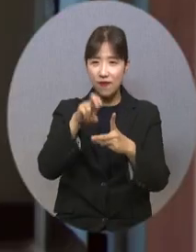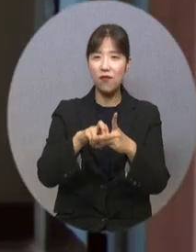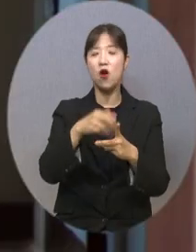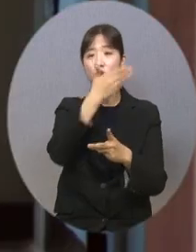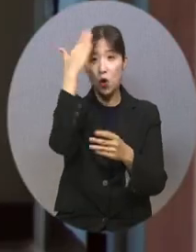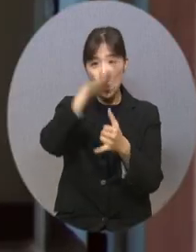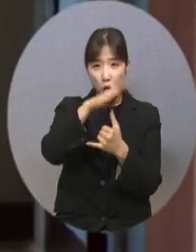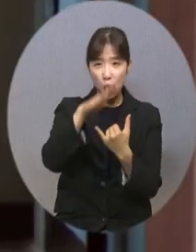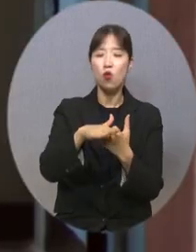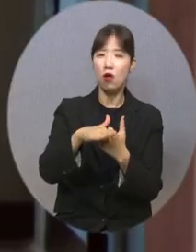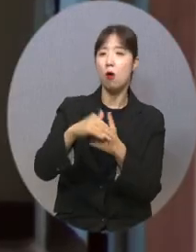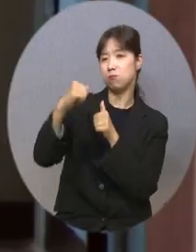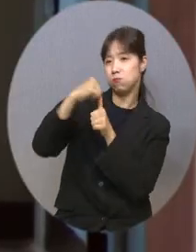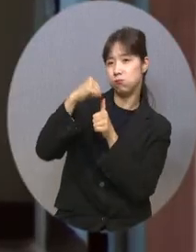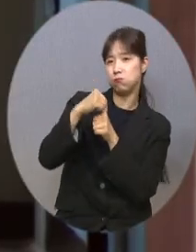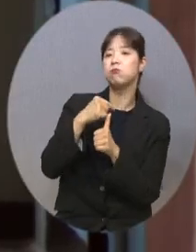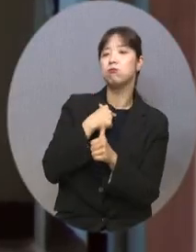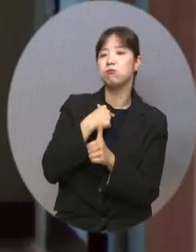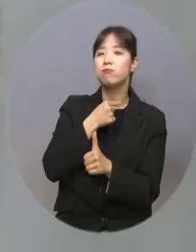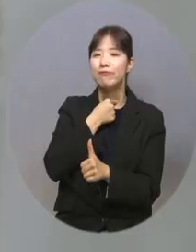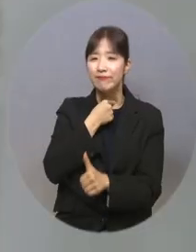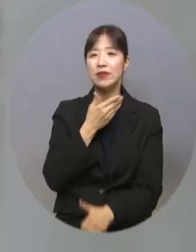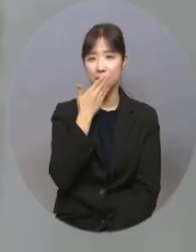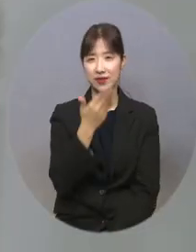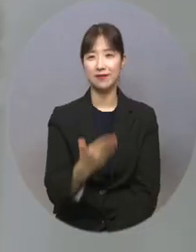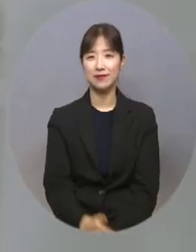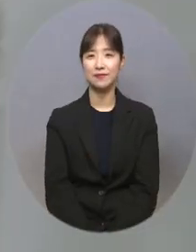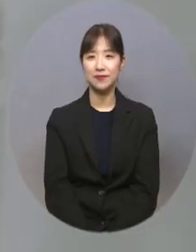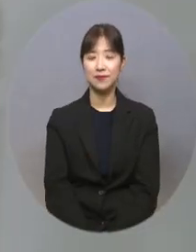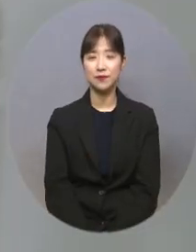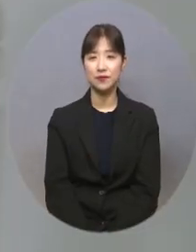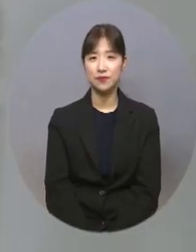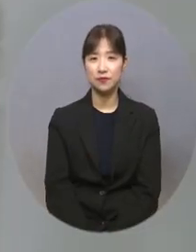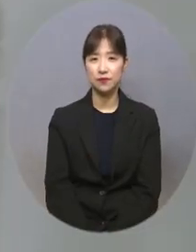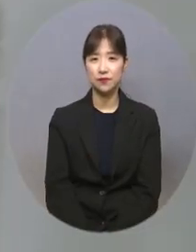맨 티 가 될 수 있습니다 복지 tv 뉴스 d 가 아닙니다